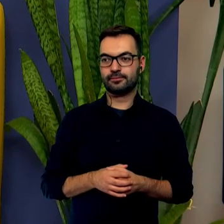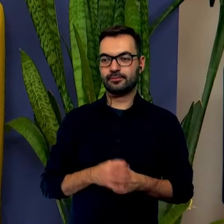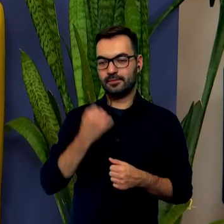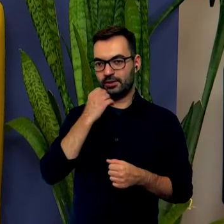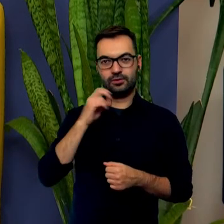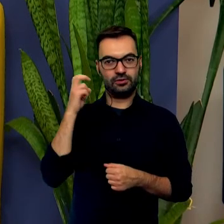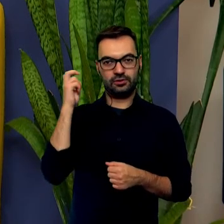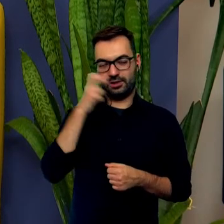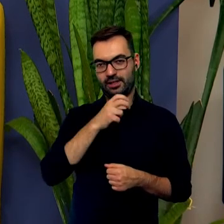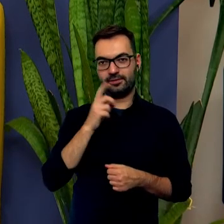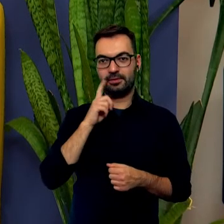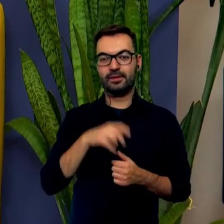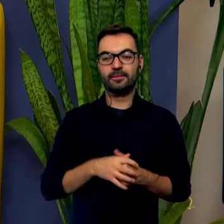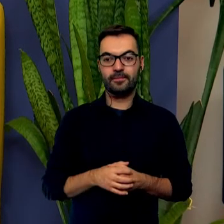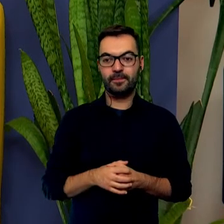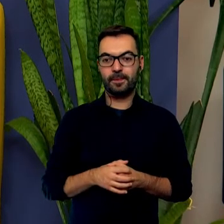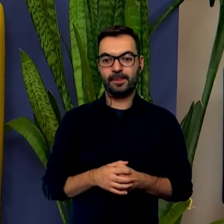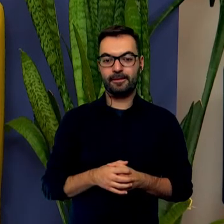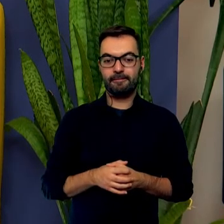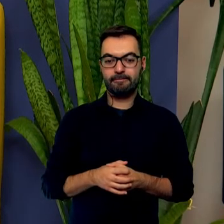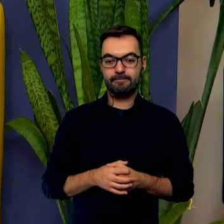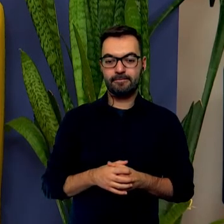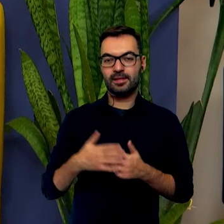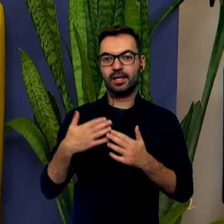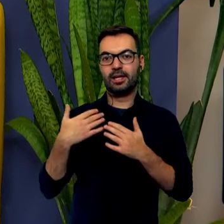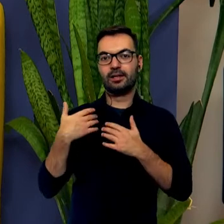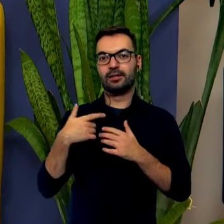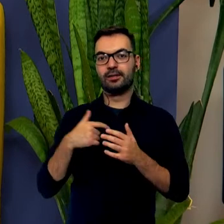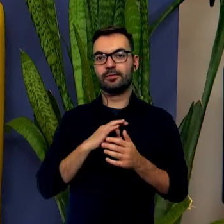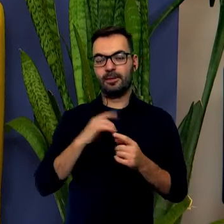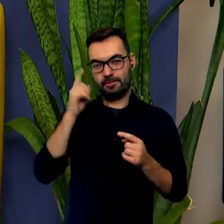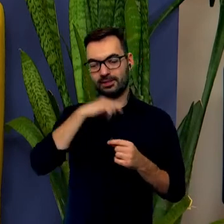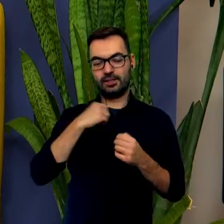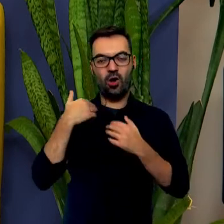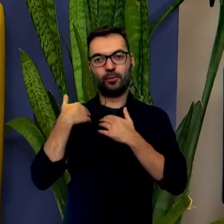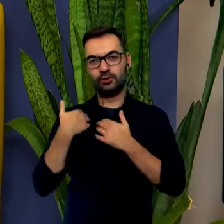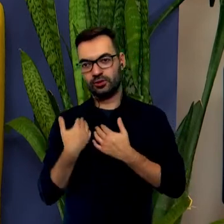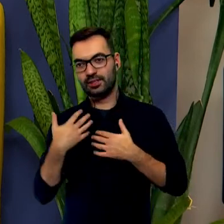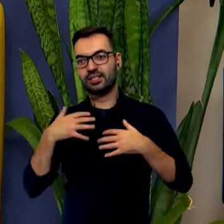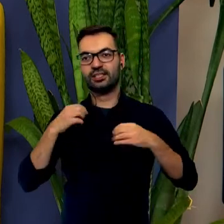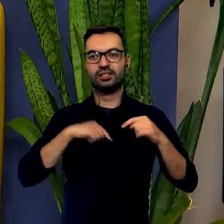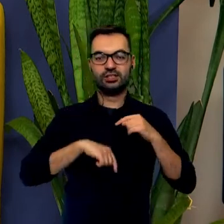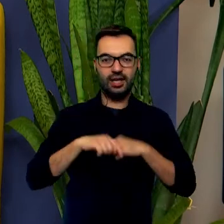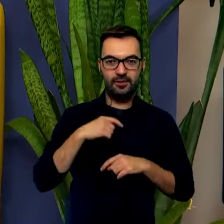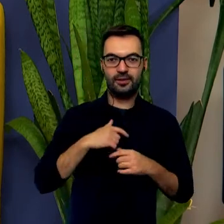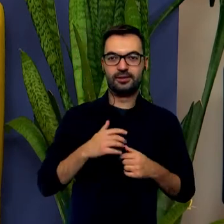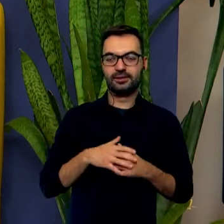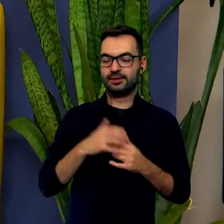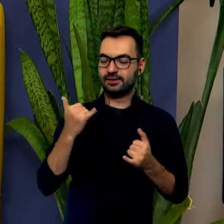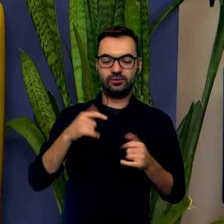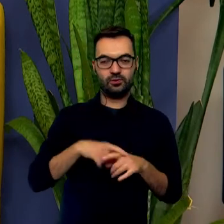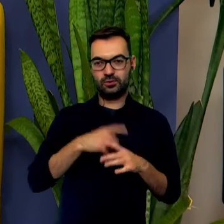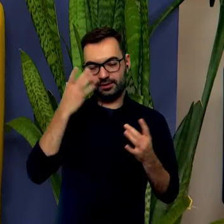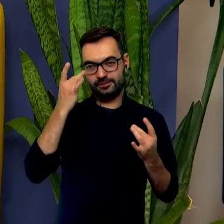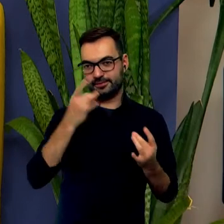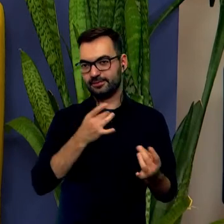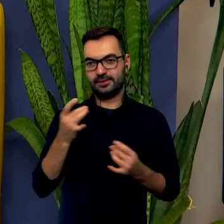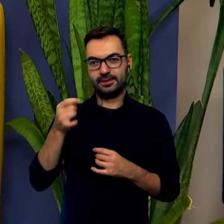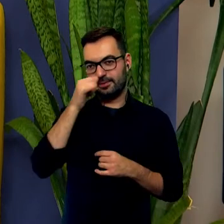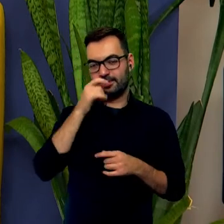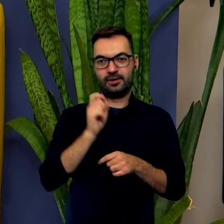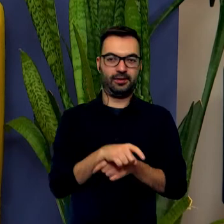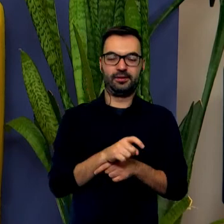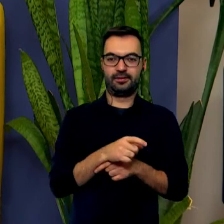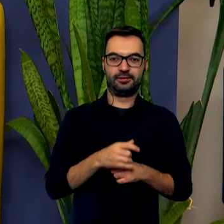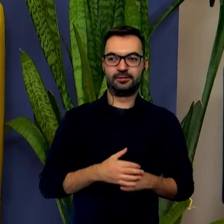nieprawdopodobnie interesujące. Ale mówisz tak, przeciążenia, którym poddaje swoją psychikę i ciało, pozostawiają trwałe ślady i nie da się obok tego